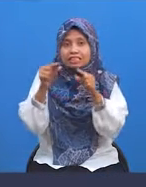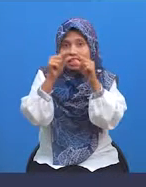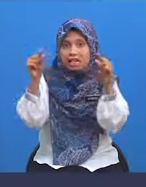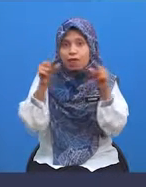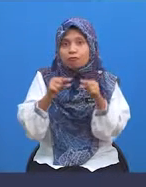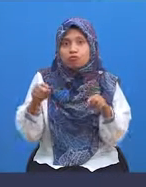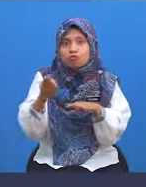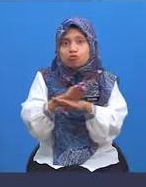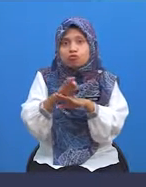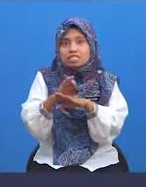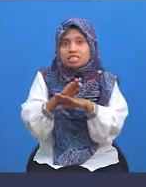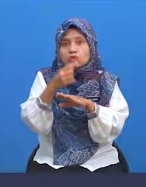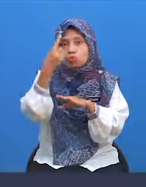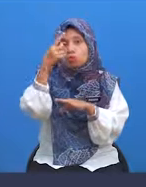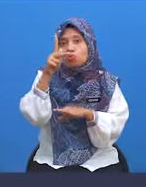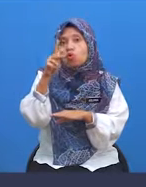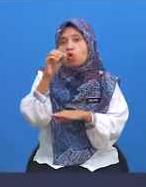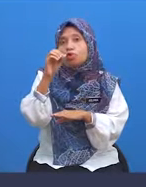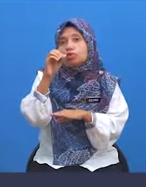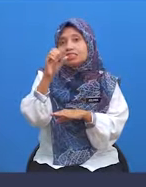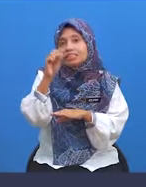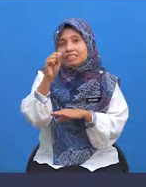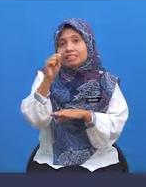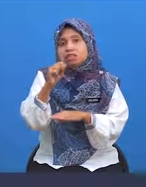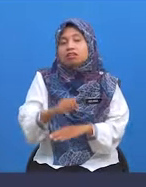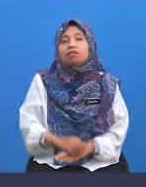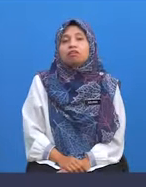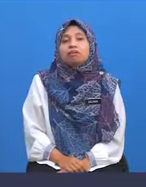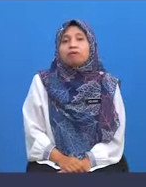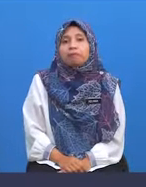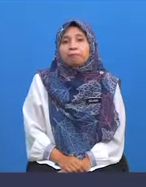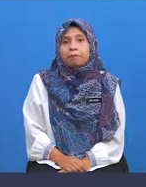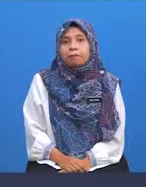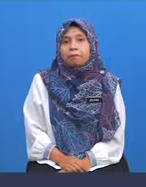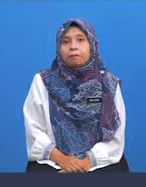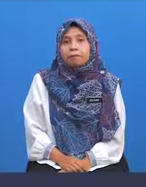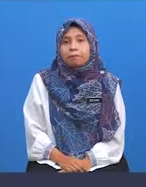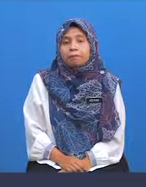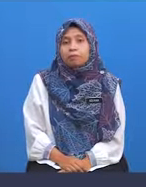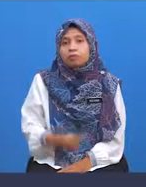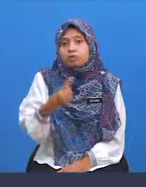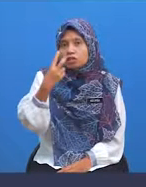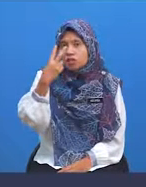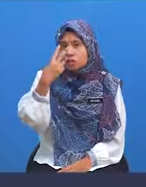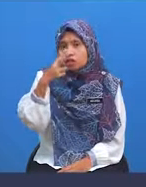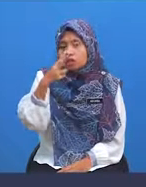fungsi kosinus ataupun kos. Mari lihat paparan skrin.